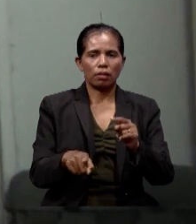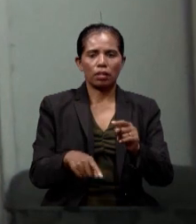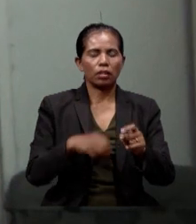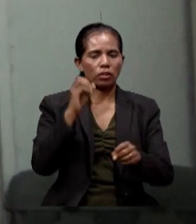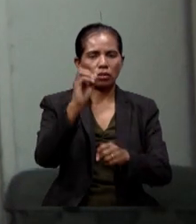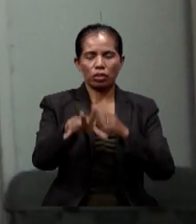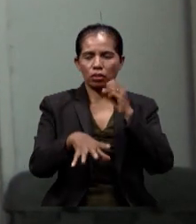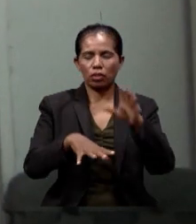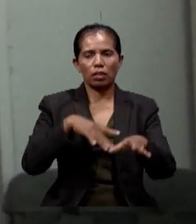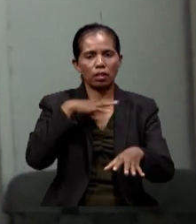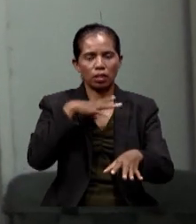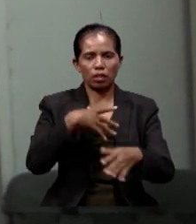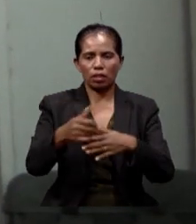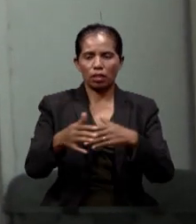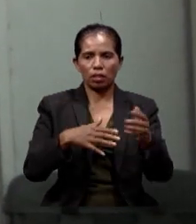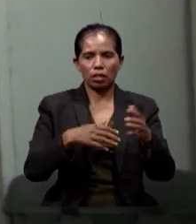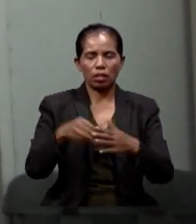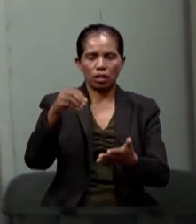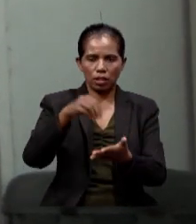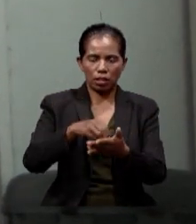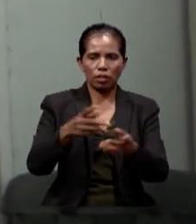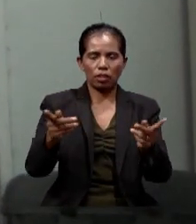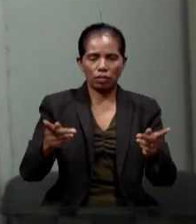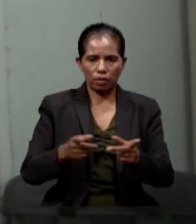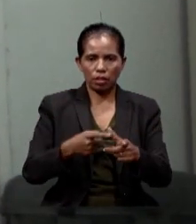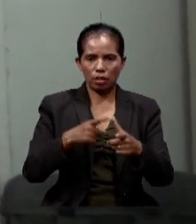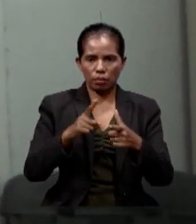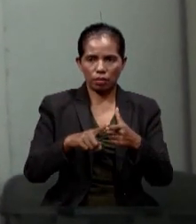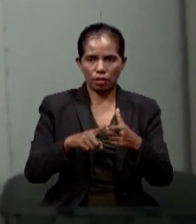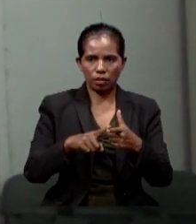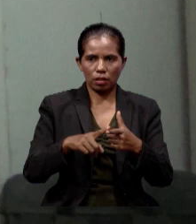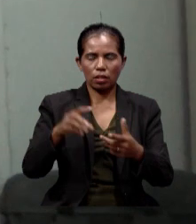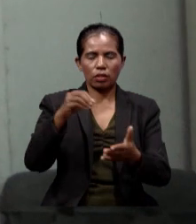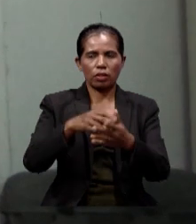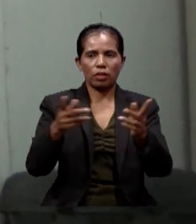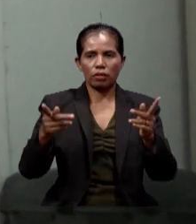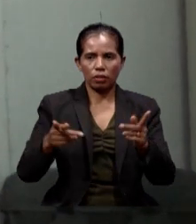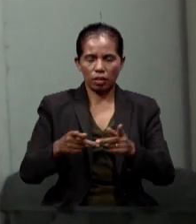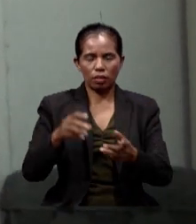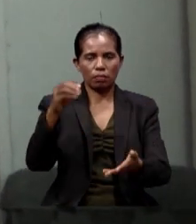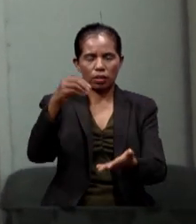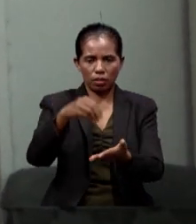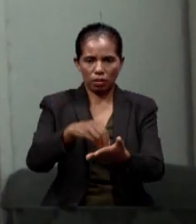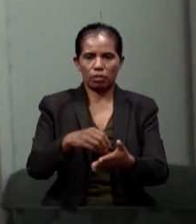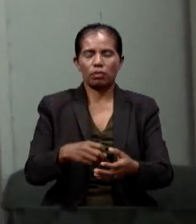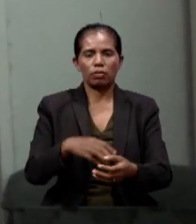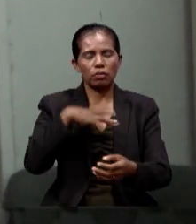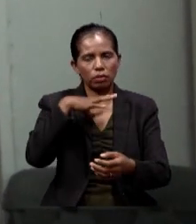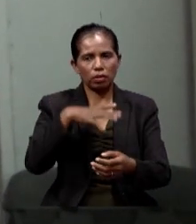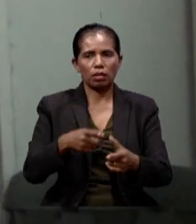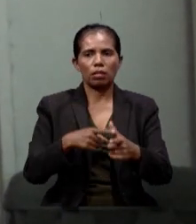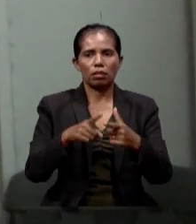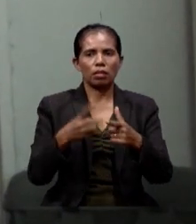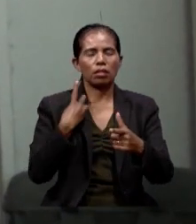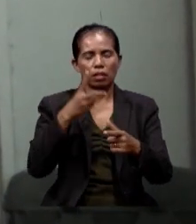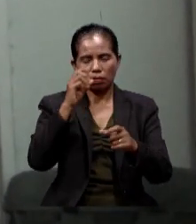arbir i heli su karek ten ketau heni nia fatin par do poise to hetan fatin lisu mak barai par do poise ite